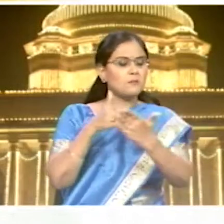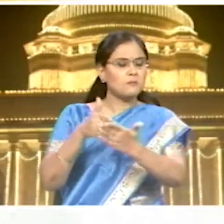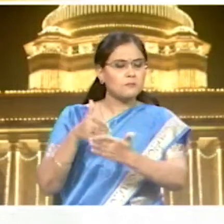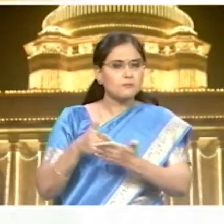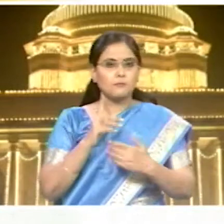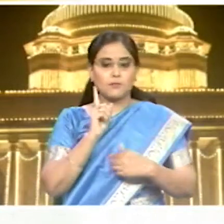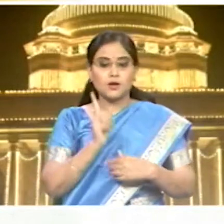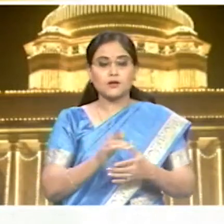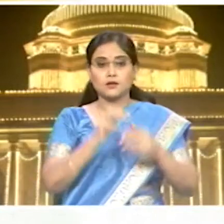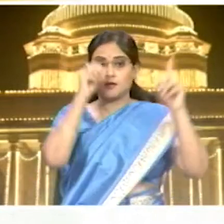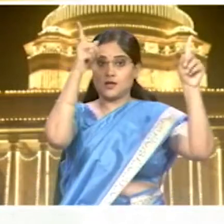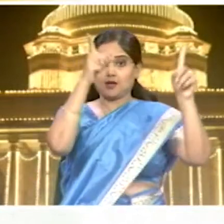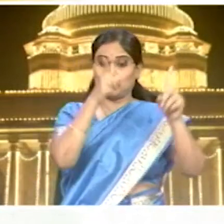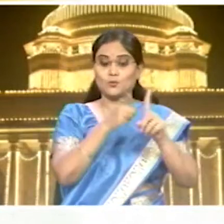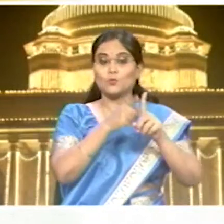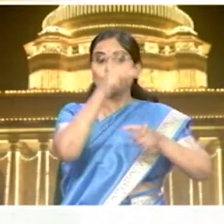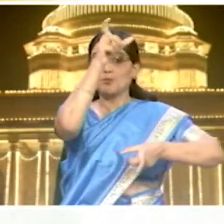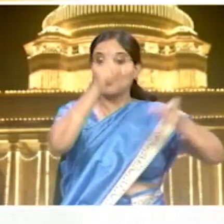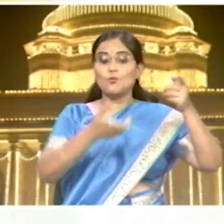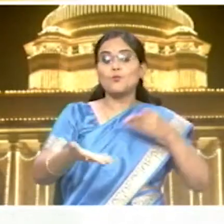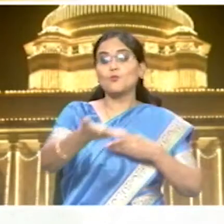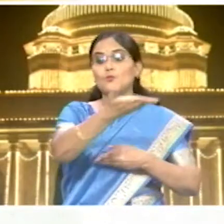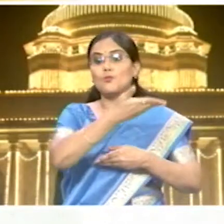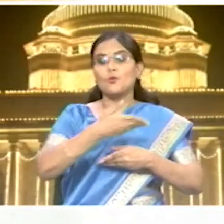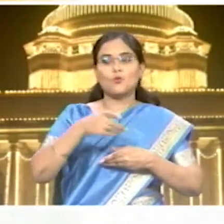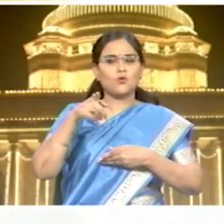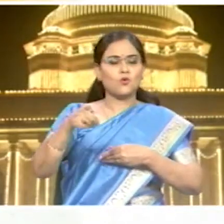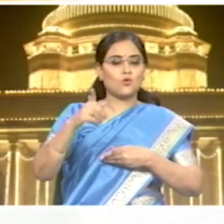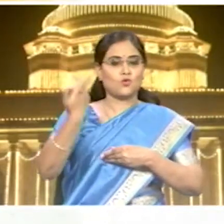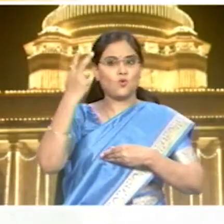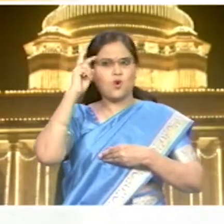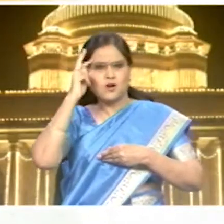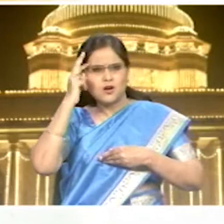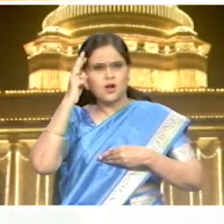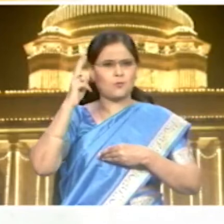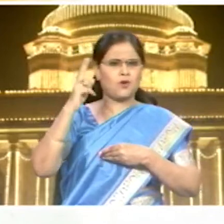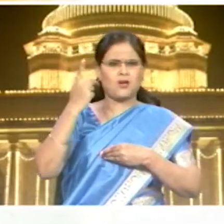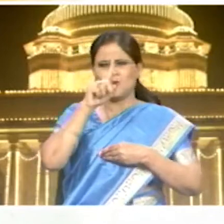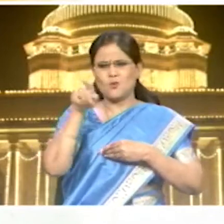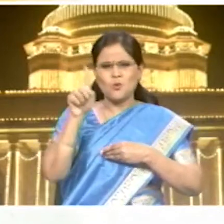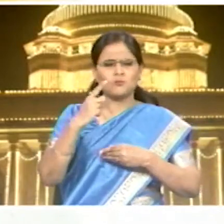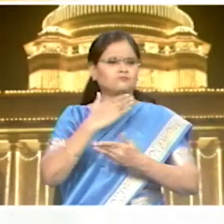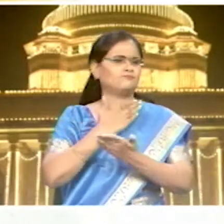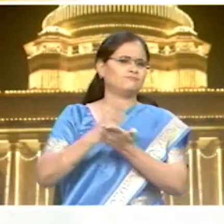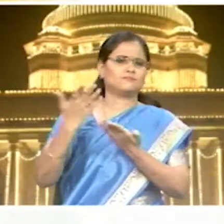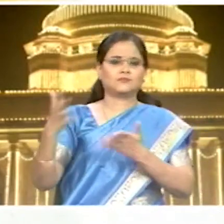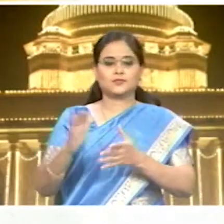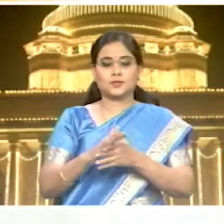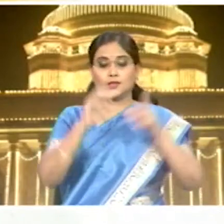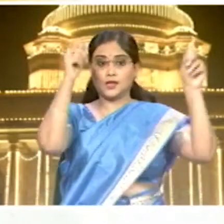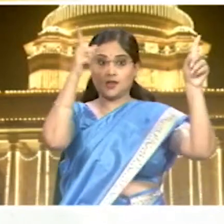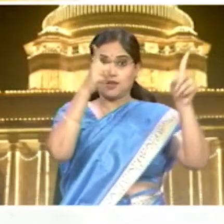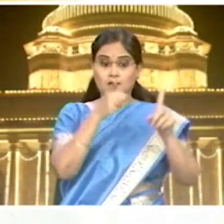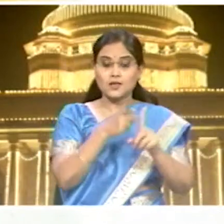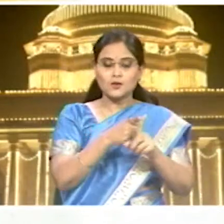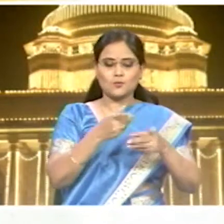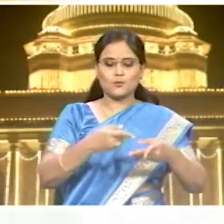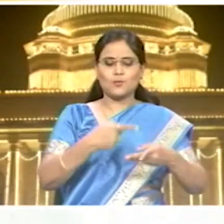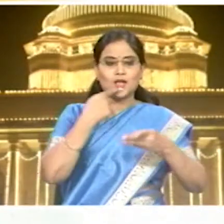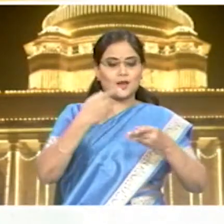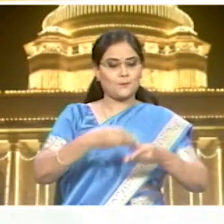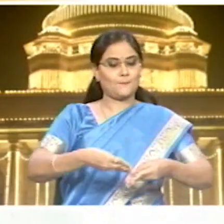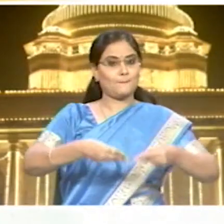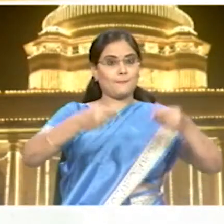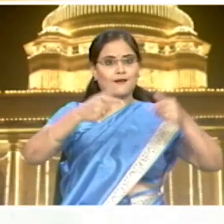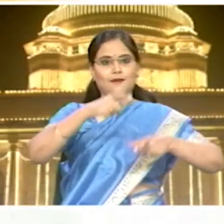लेकिन भारतवासियों ने उन लोगों की आशंकाओं को गलत साबित कर दिया। भारत की मिट्टी में